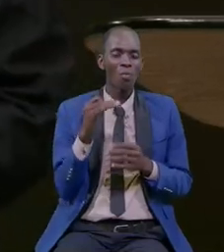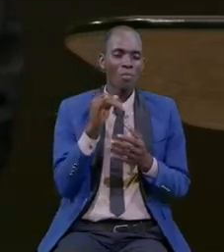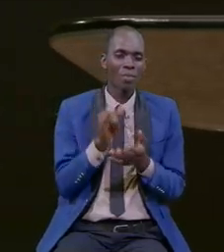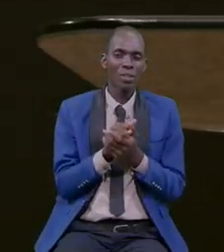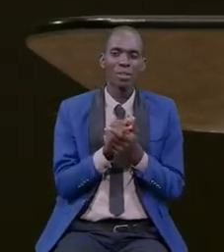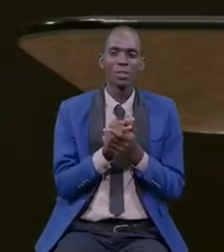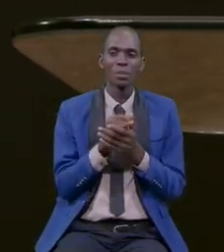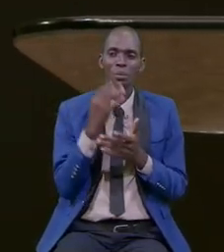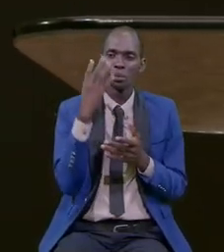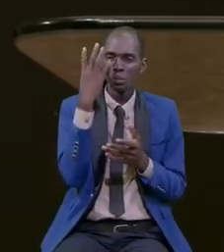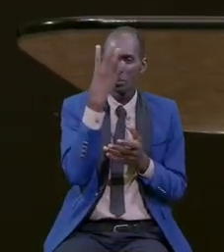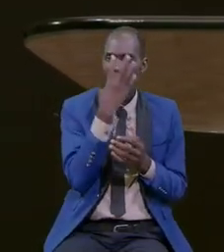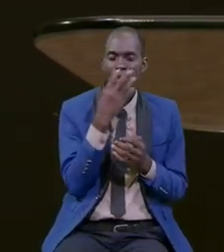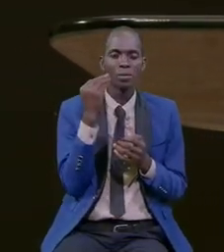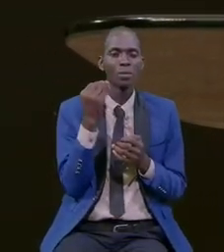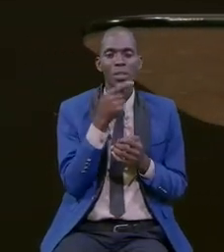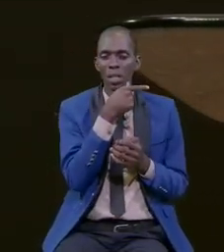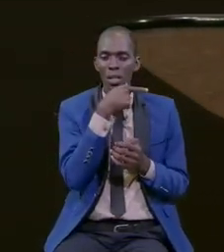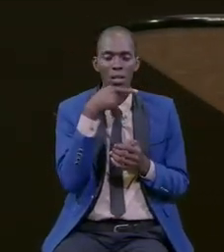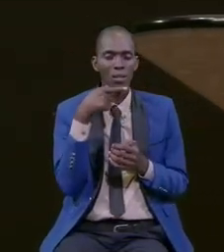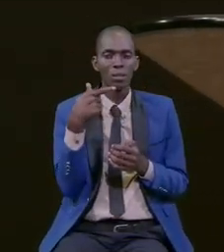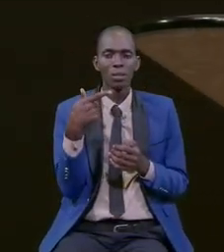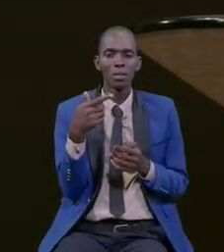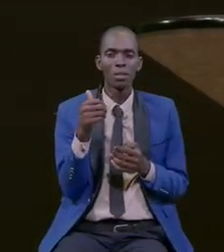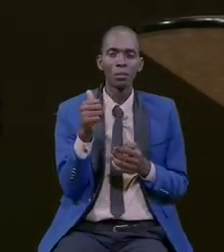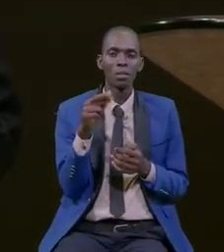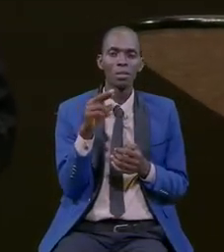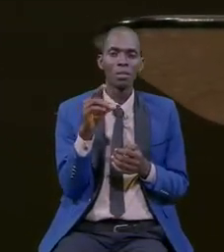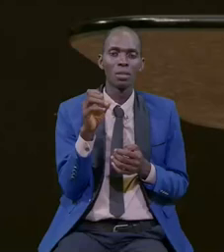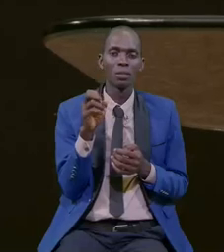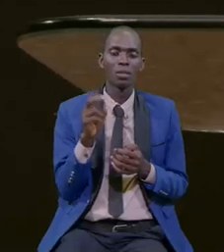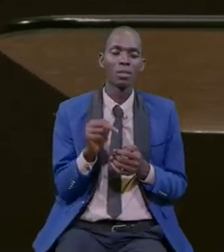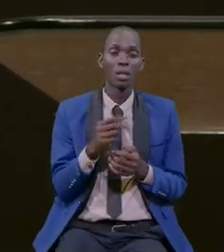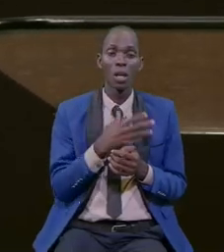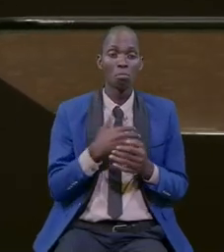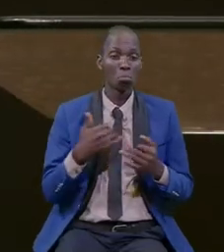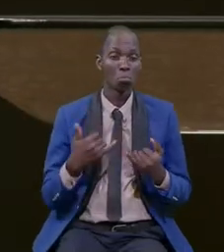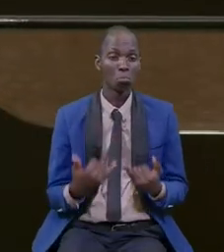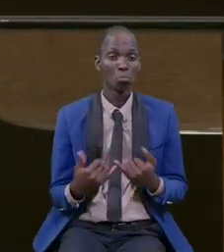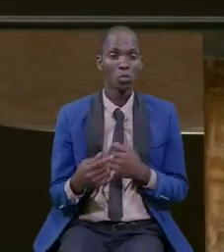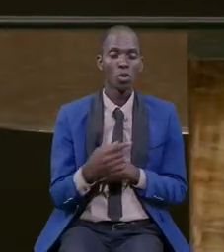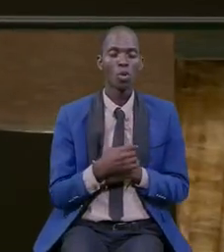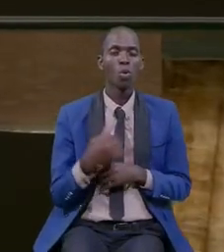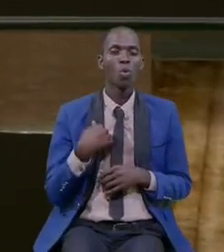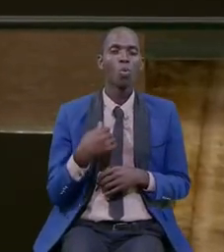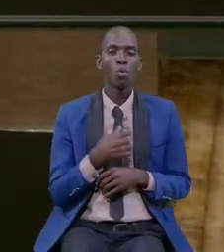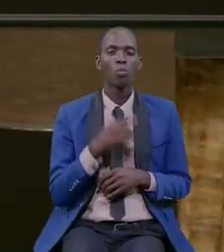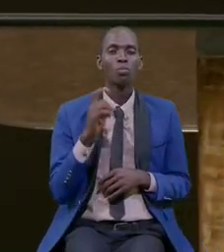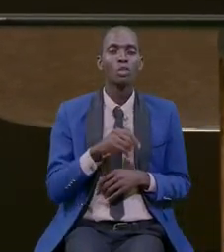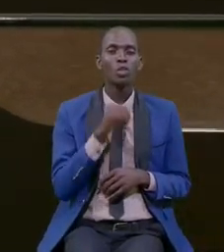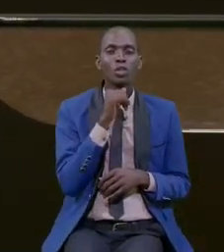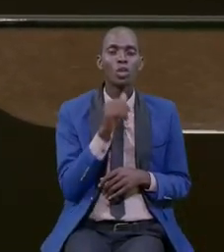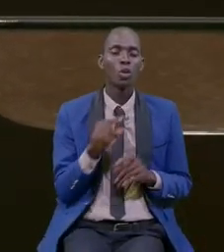jardin merveilleux d'Eden et alors nous ne devons pas suivre la